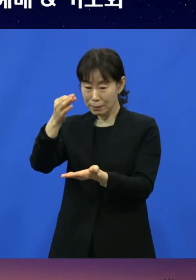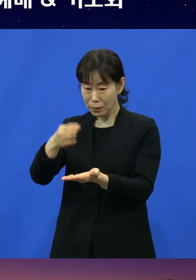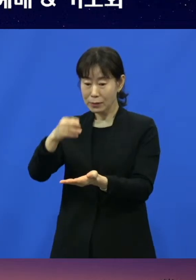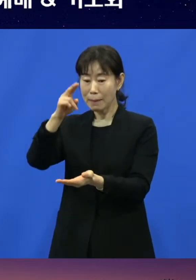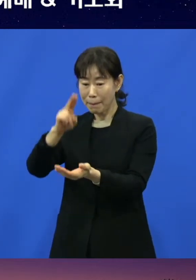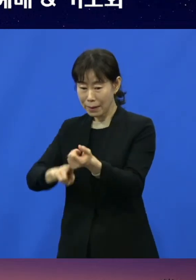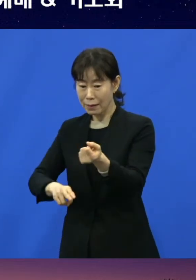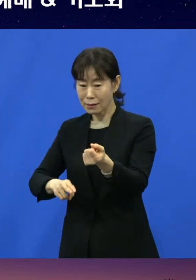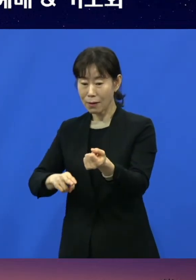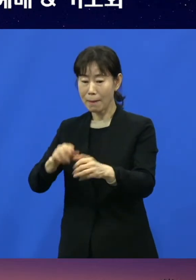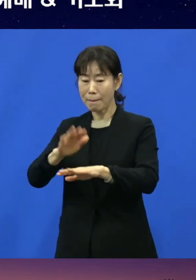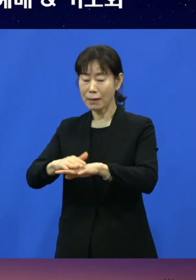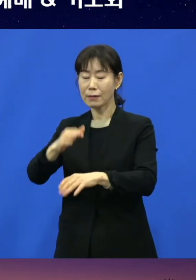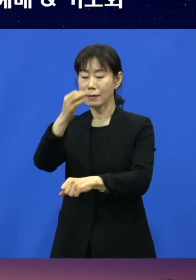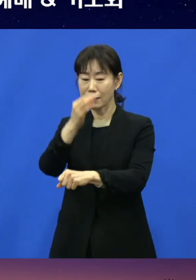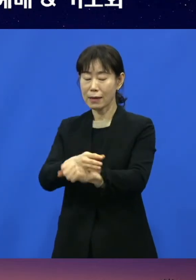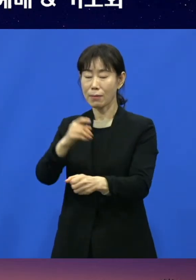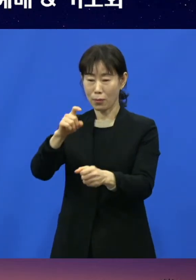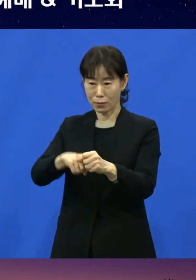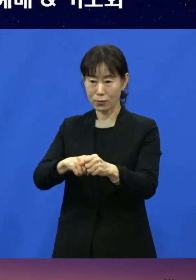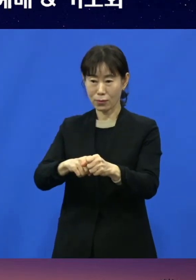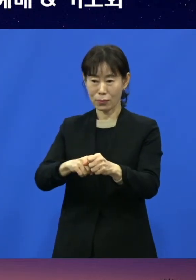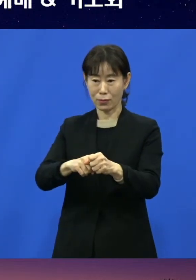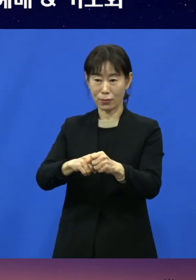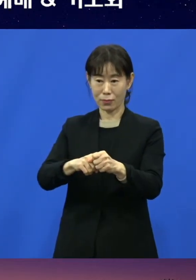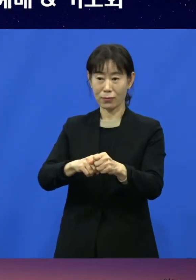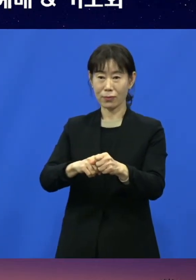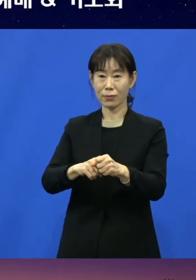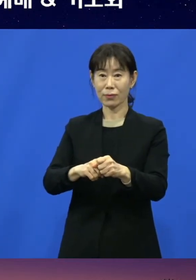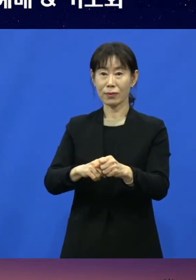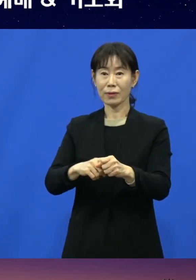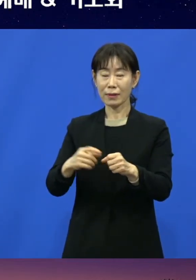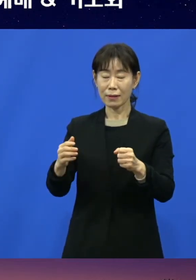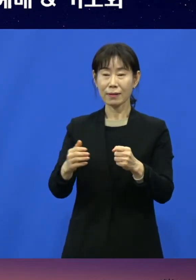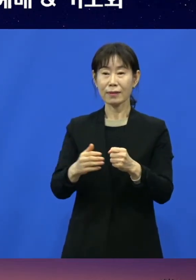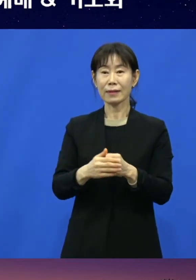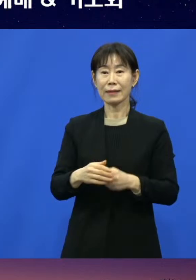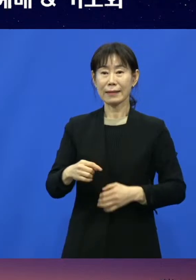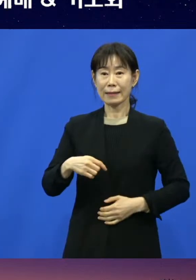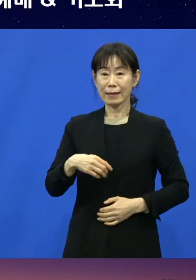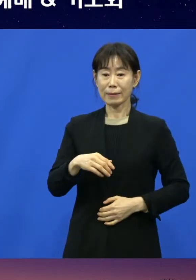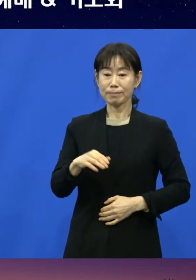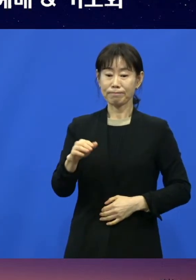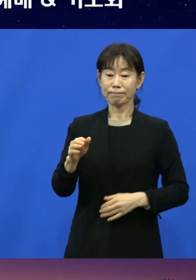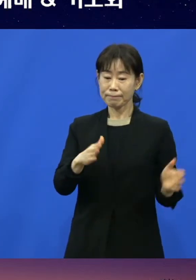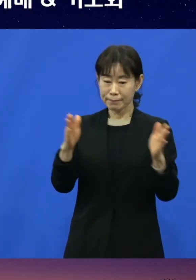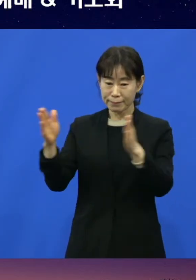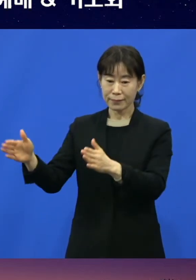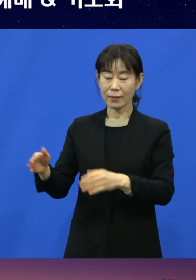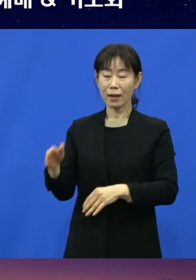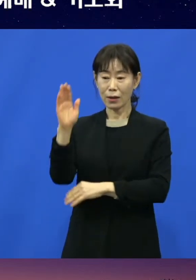여러분, 세상에 자신이 하는 일에 기쁨을 가진 사람 많지 않아요.